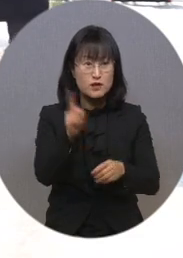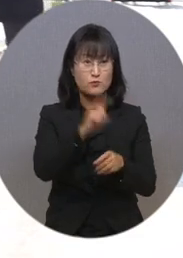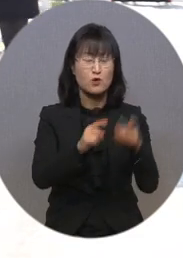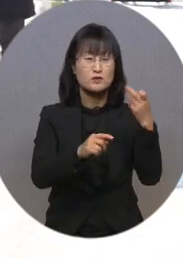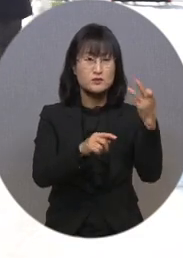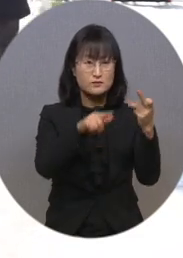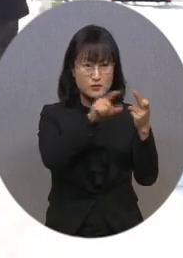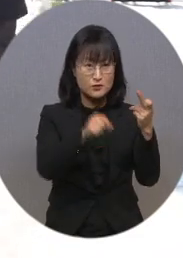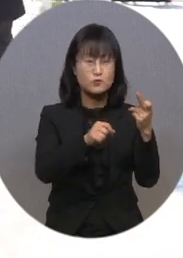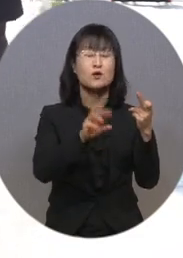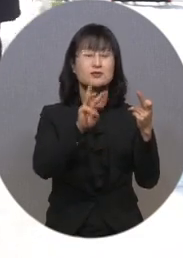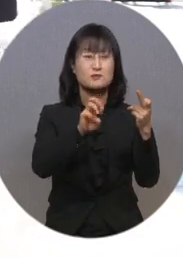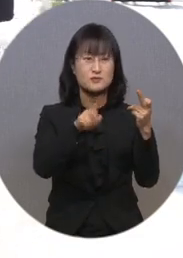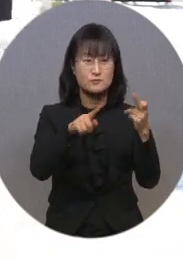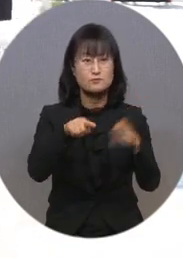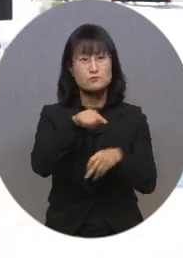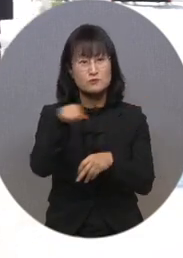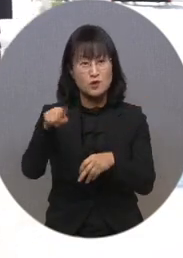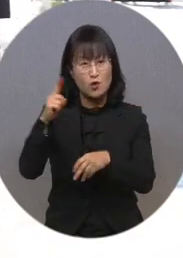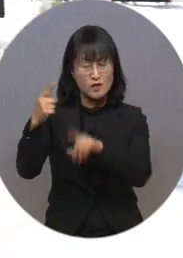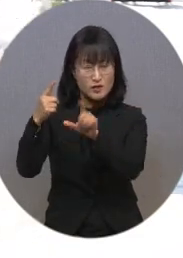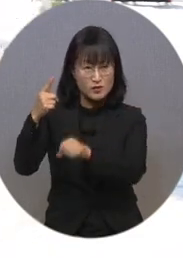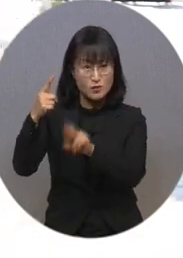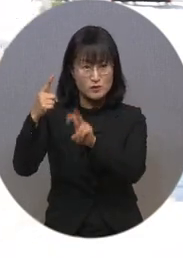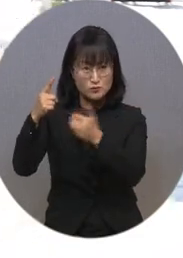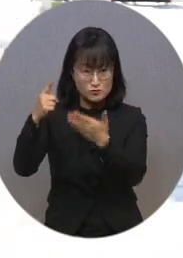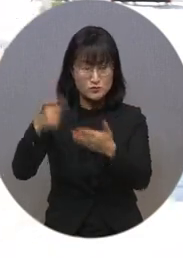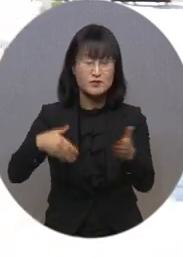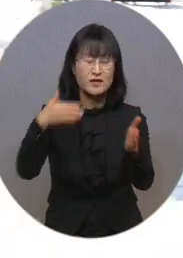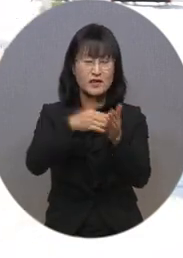30일부터 1월 29일까지 이곳 강원도 평창군